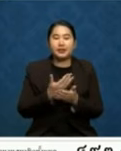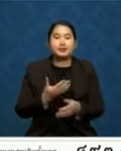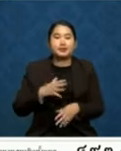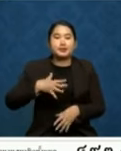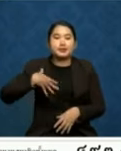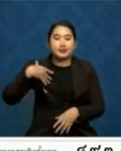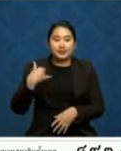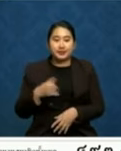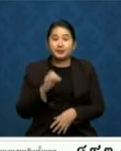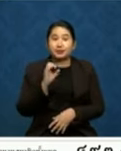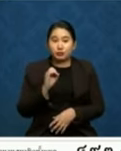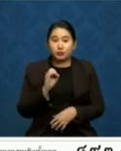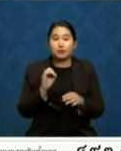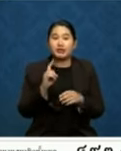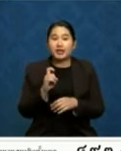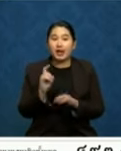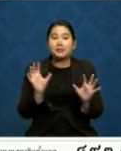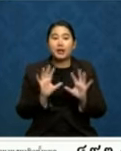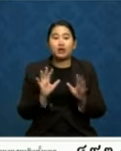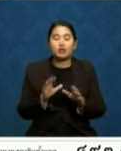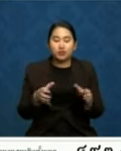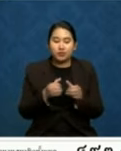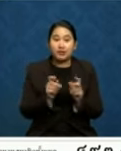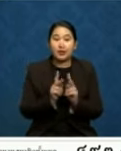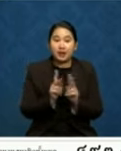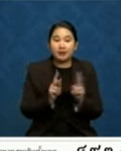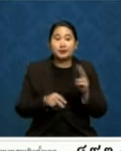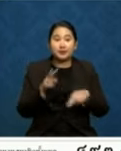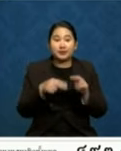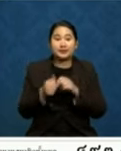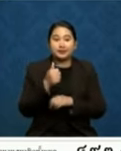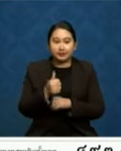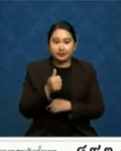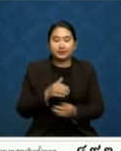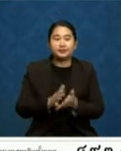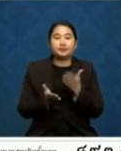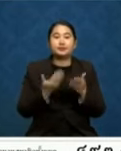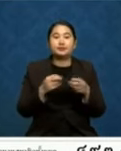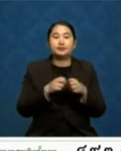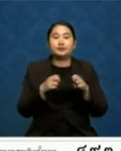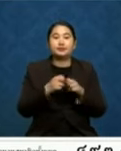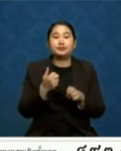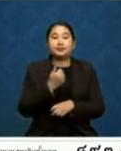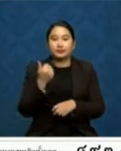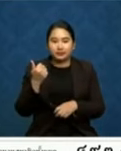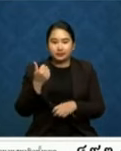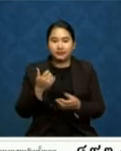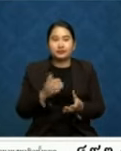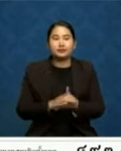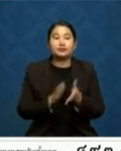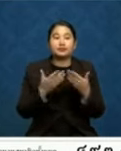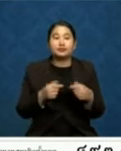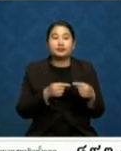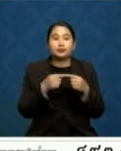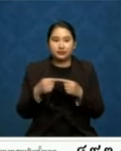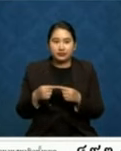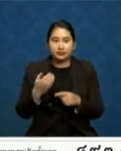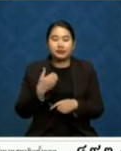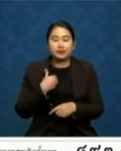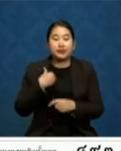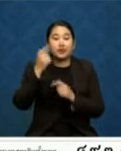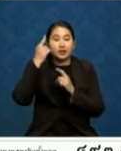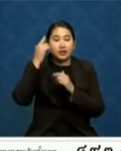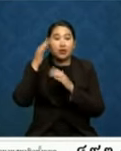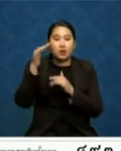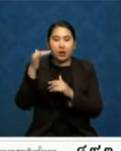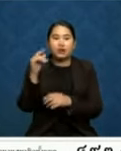ากจะให้มีคณะทำงานได้ติดตามในเรื่องนี้ค่ะตลอดจนปัญหาอื่นๆที่จะเกิดขึ้นแล้วก็ตามมาก็หวังว่า